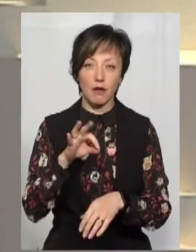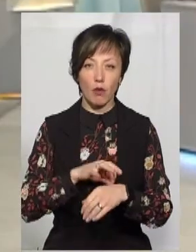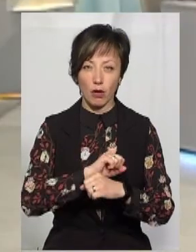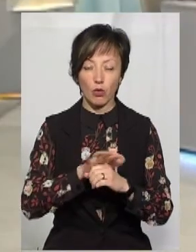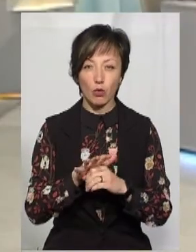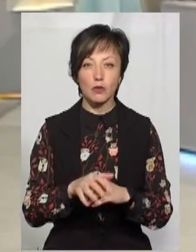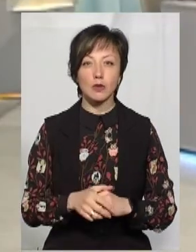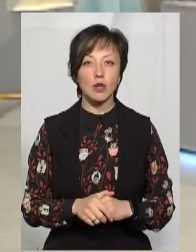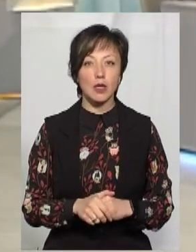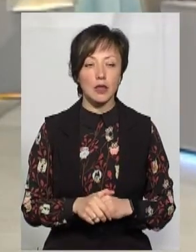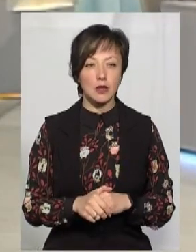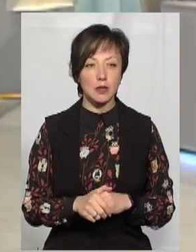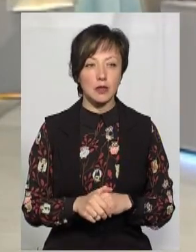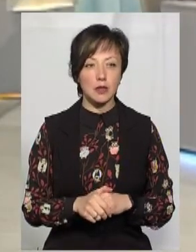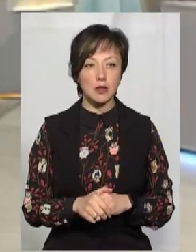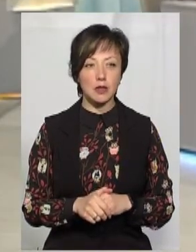ковід.